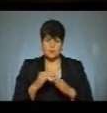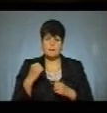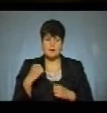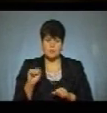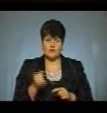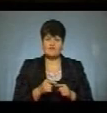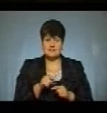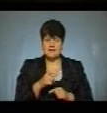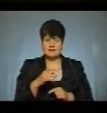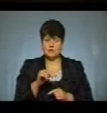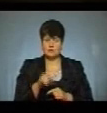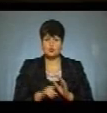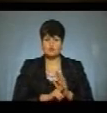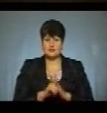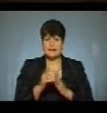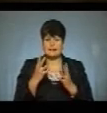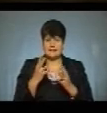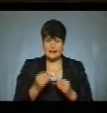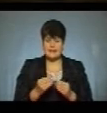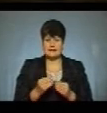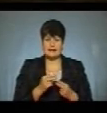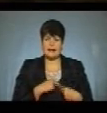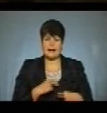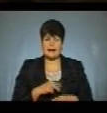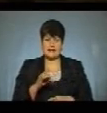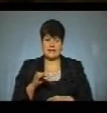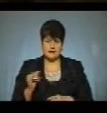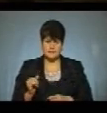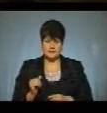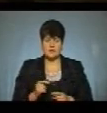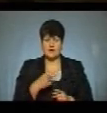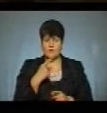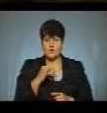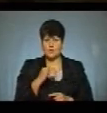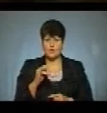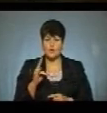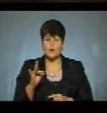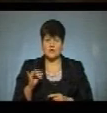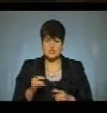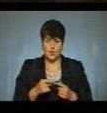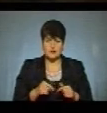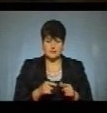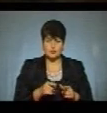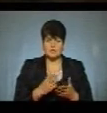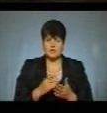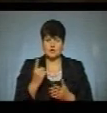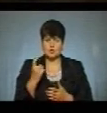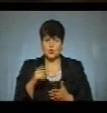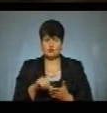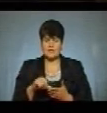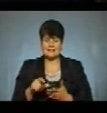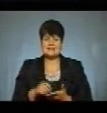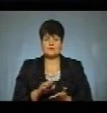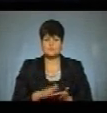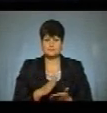«Перемога». У ці хвилини тут розпочинається День кар'єри. За словами організатора Юрія Королишина, зараз тут є 100 учасників, які